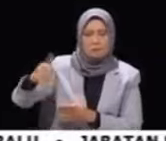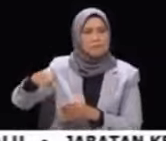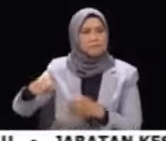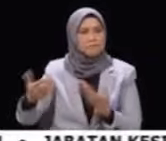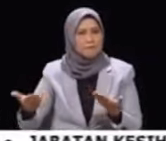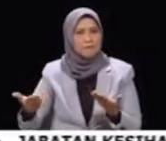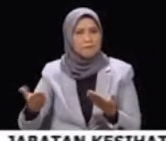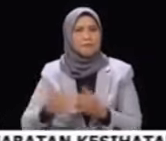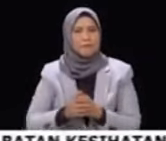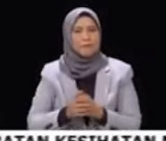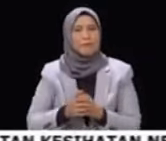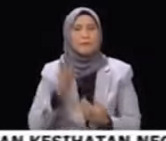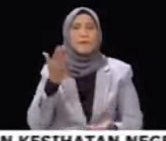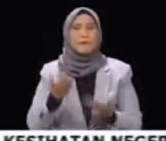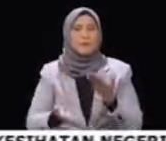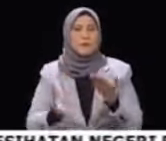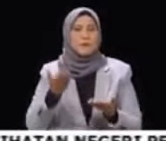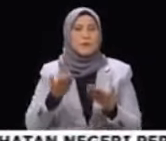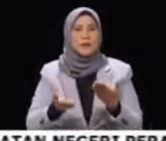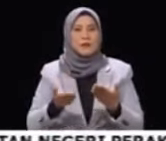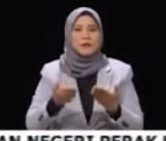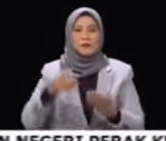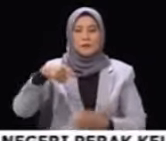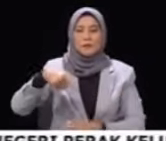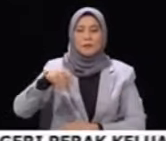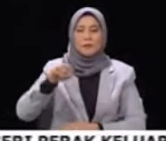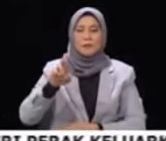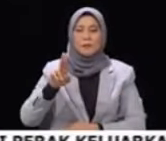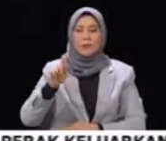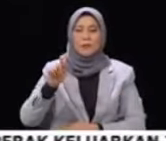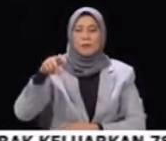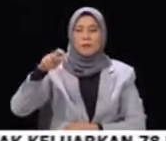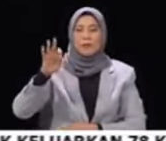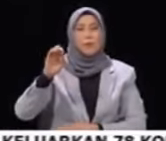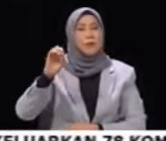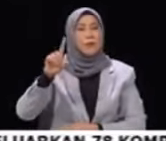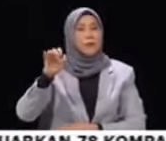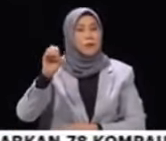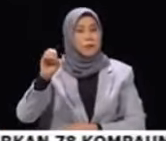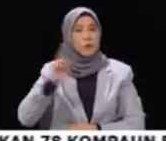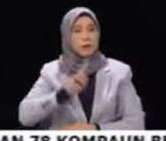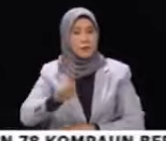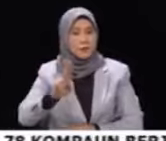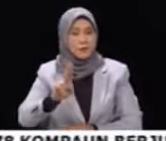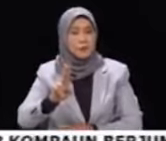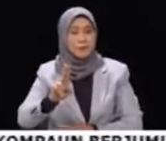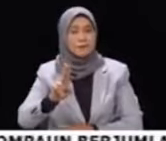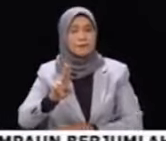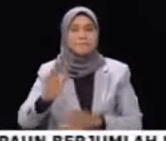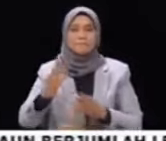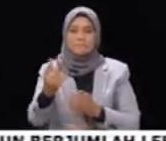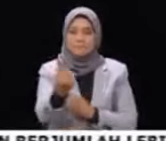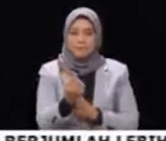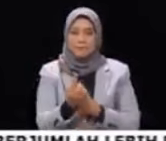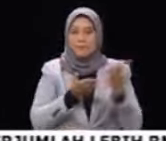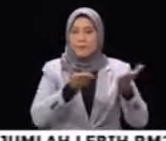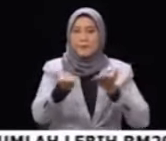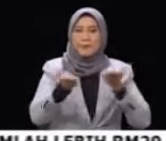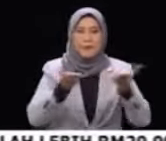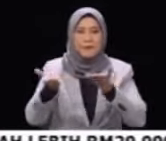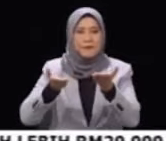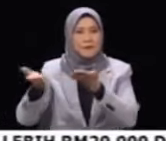dan mungkin sifat portfolio Hal Ehwal Agama ini dalam konteks melayani pelanggan ini. Jadi